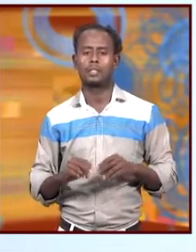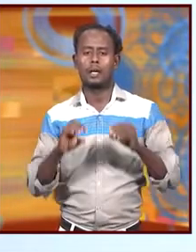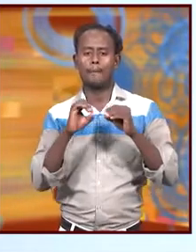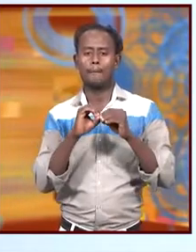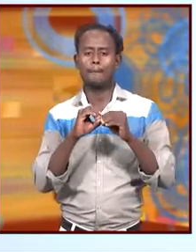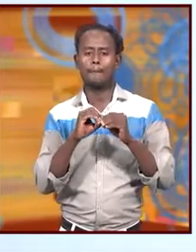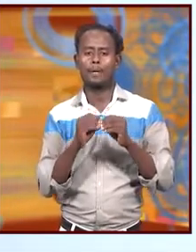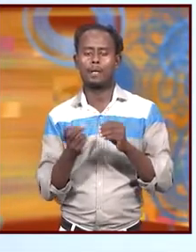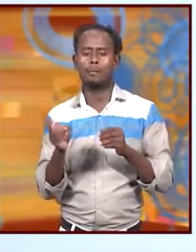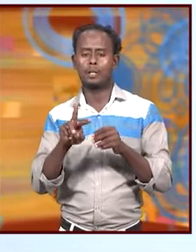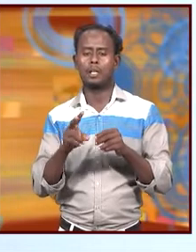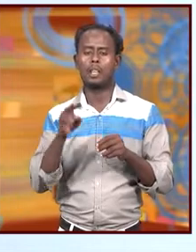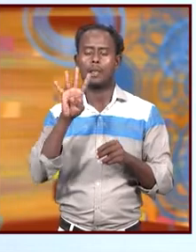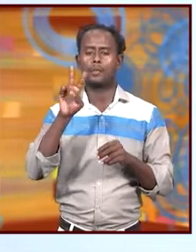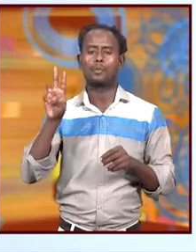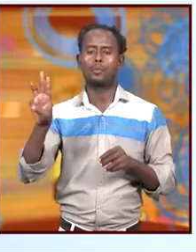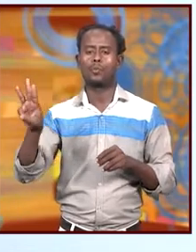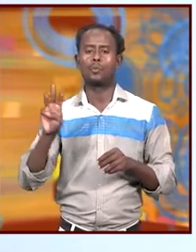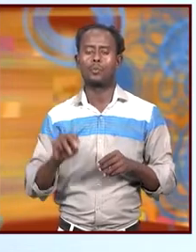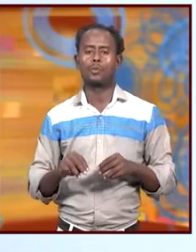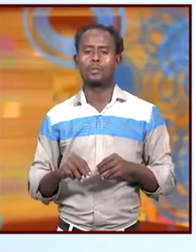L = B பதிலாக